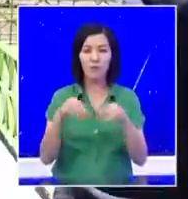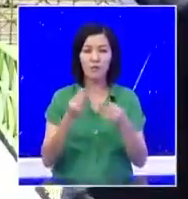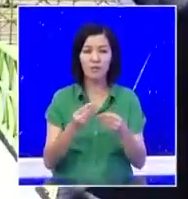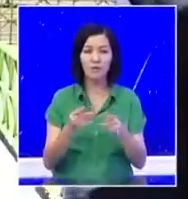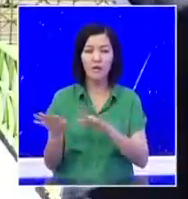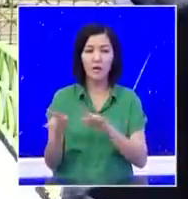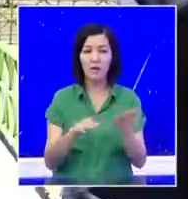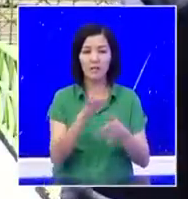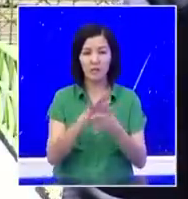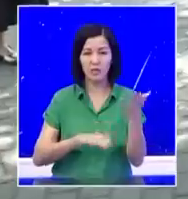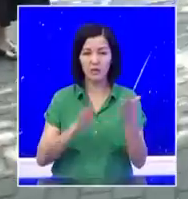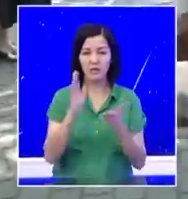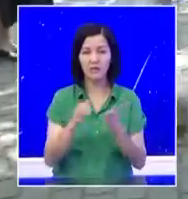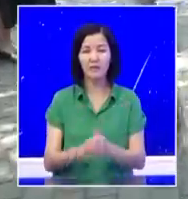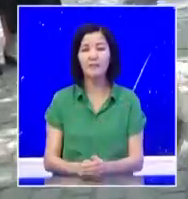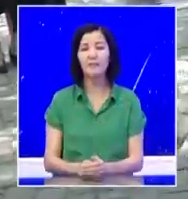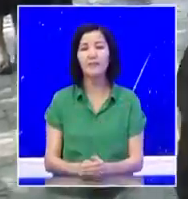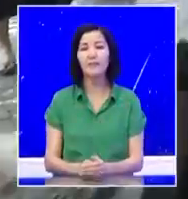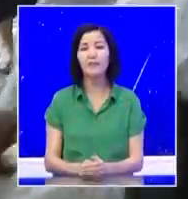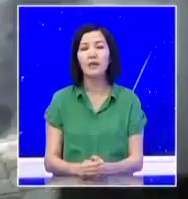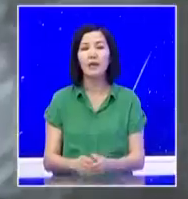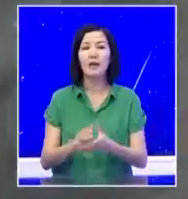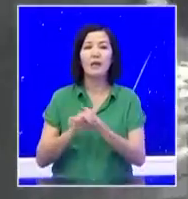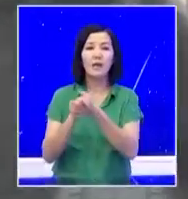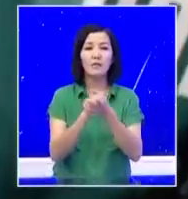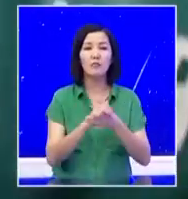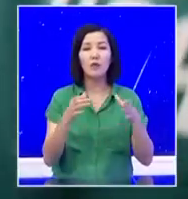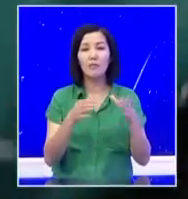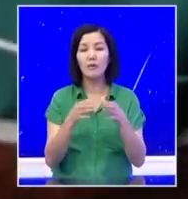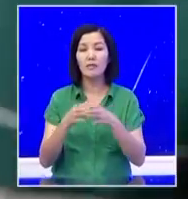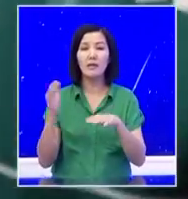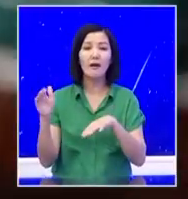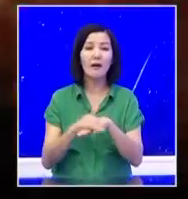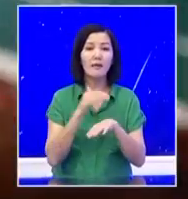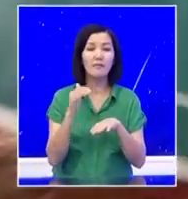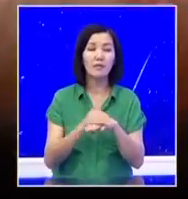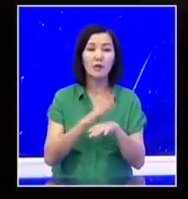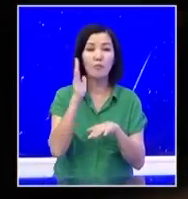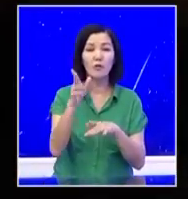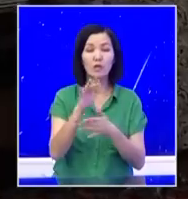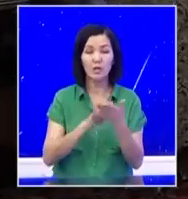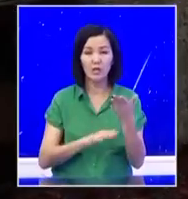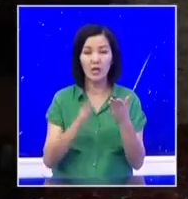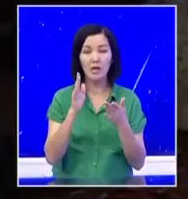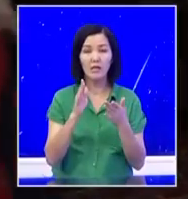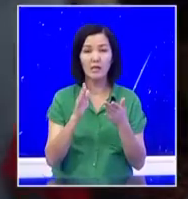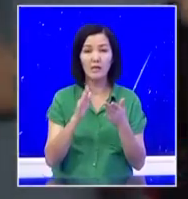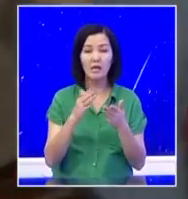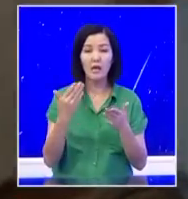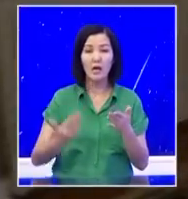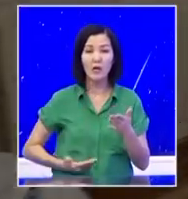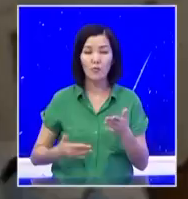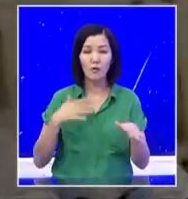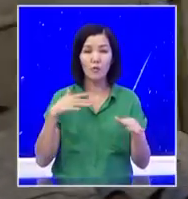Акция әлі талай жалғасын табады. Аймақтық кәсіподақтар бірлестігі қайырымдылық шараларын осымен тоқтатпақ емес. Алдағы уақытта әлеуметтік